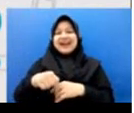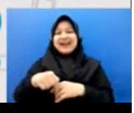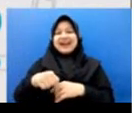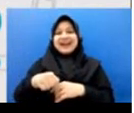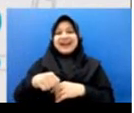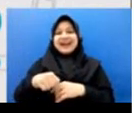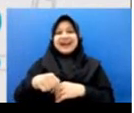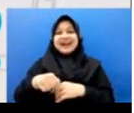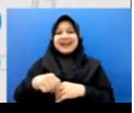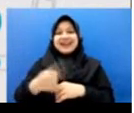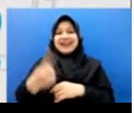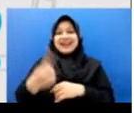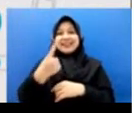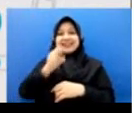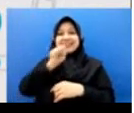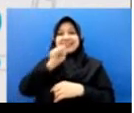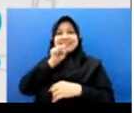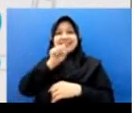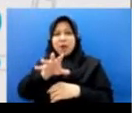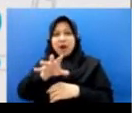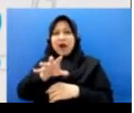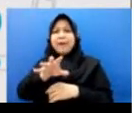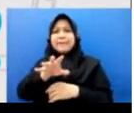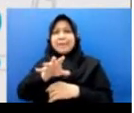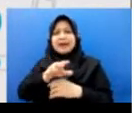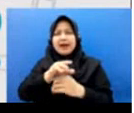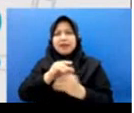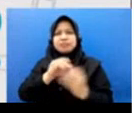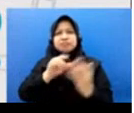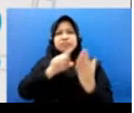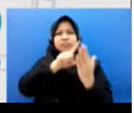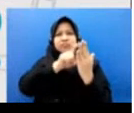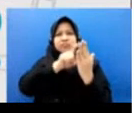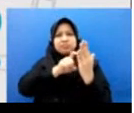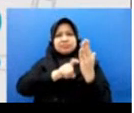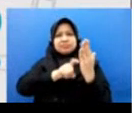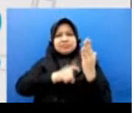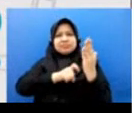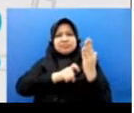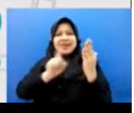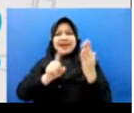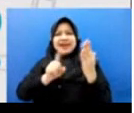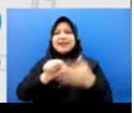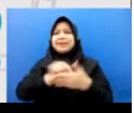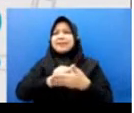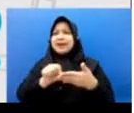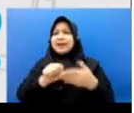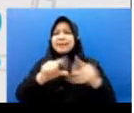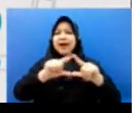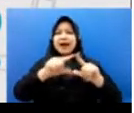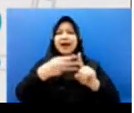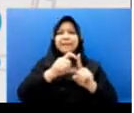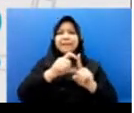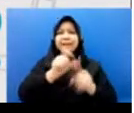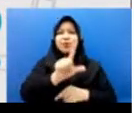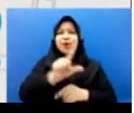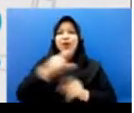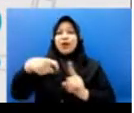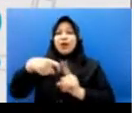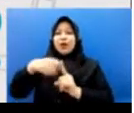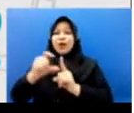dapat kiriman beberapa pertanyaan. Yang pertama adalah dari Bapak Abdul Qadir. Pertanyaannya